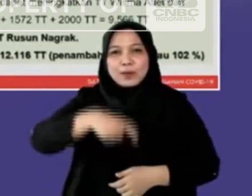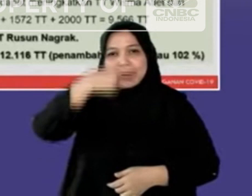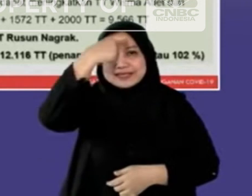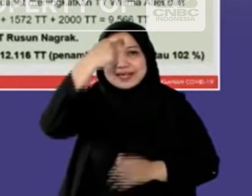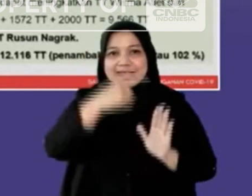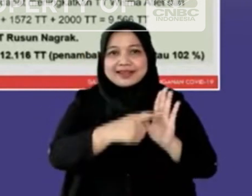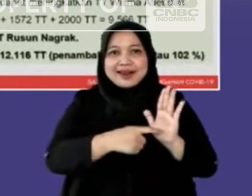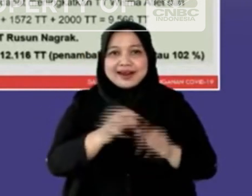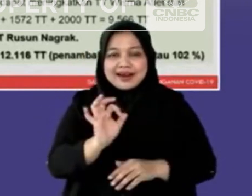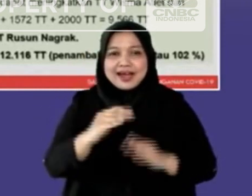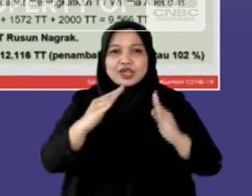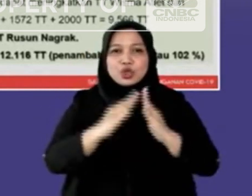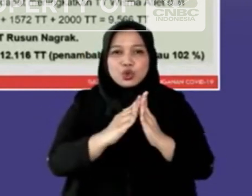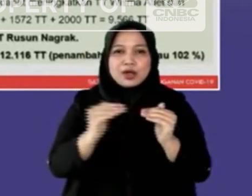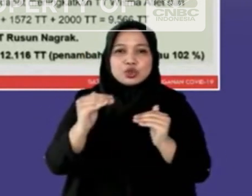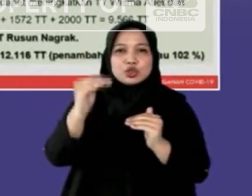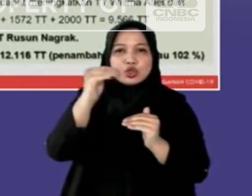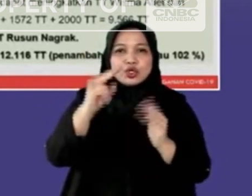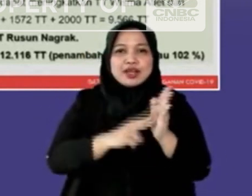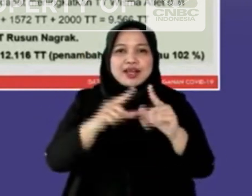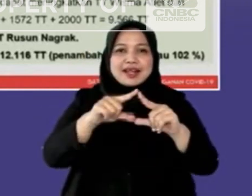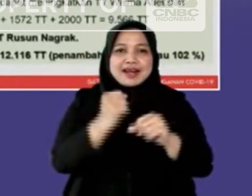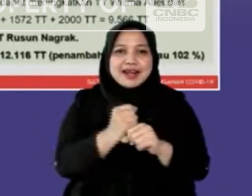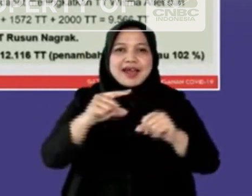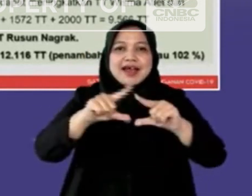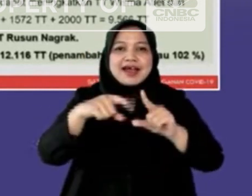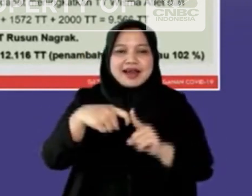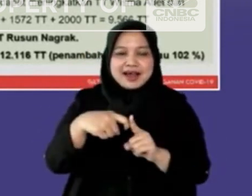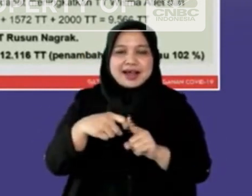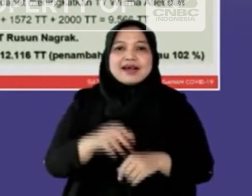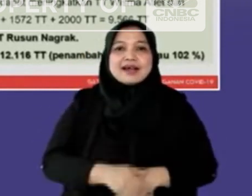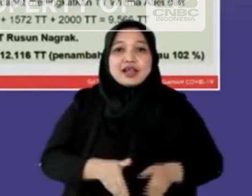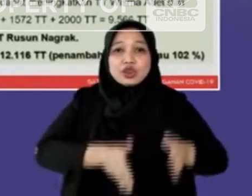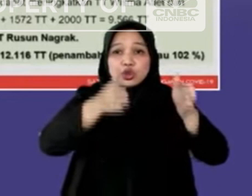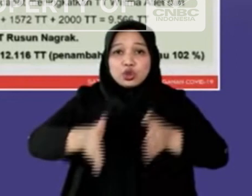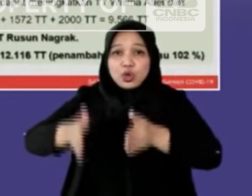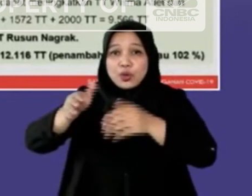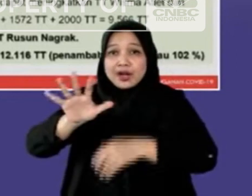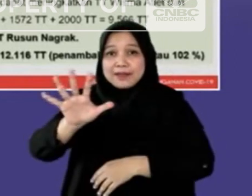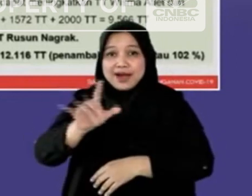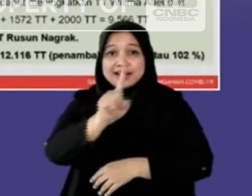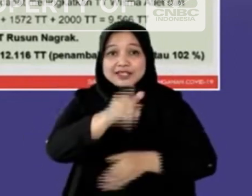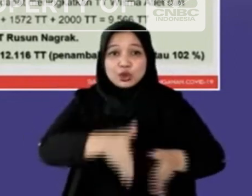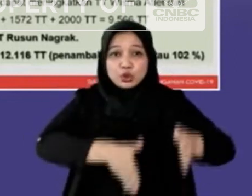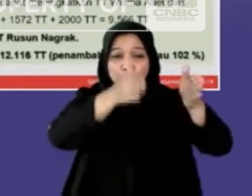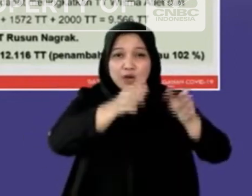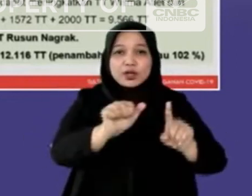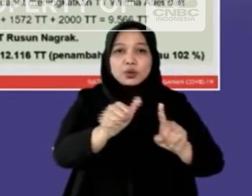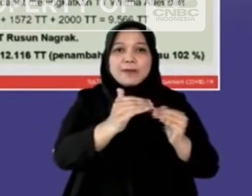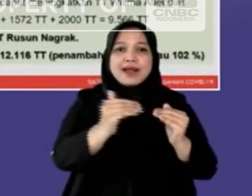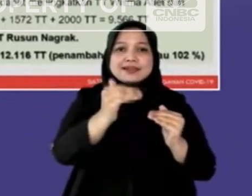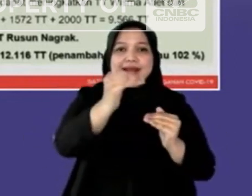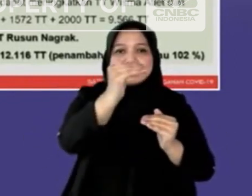pasien tanpa gejala di Rusun Nagrak Cilincing terdiri dari lima Tower masing-masing 16 lantai sehingga